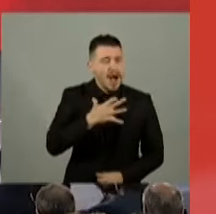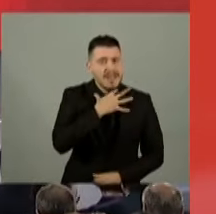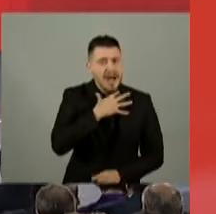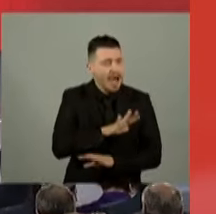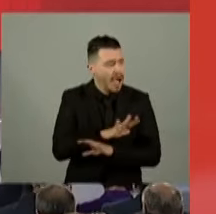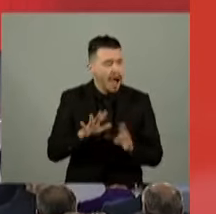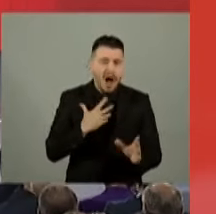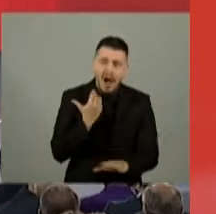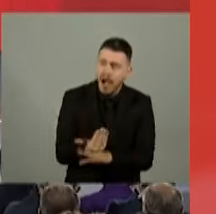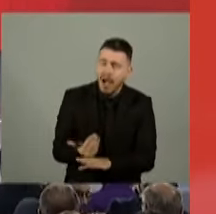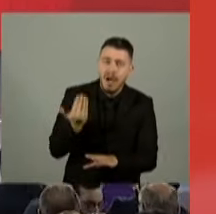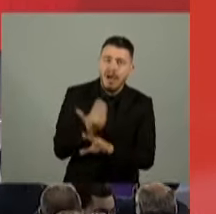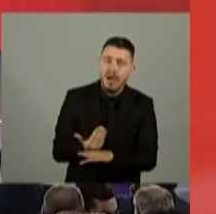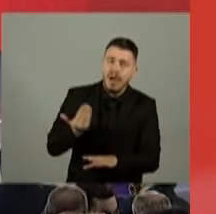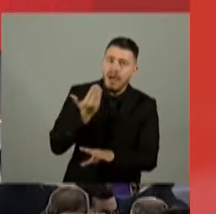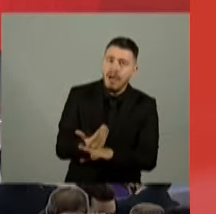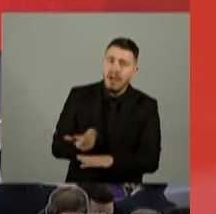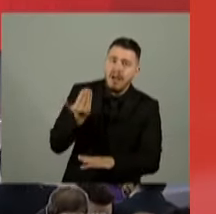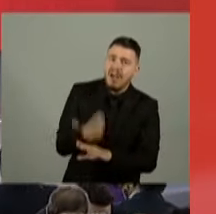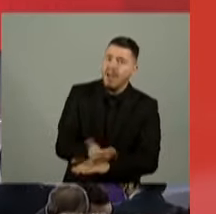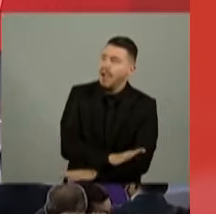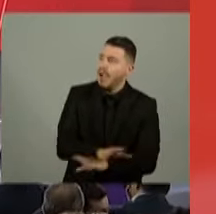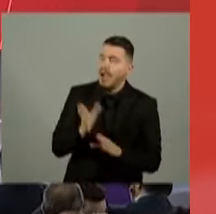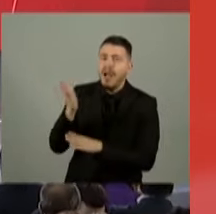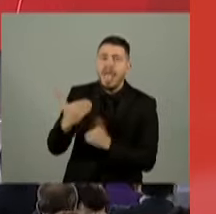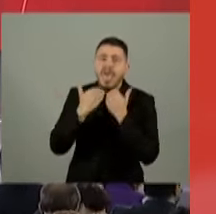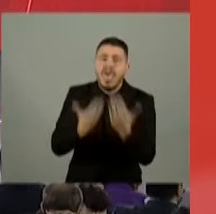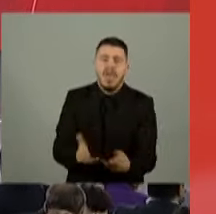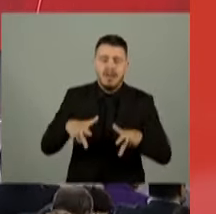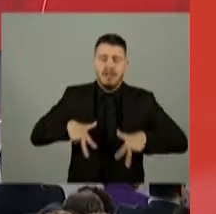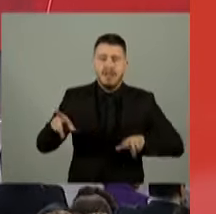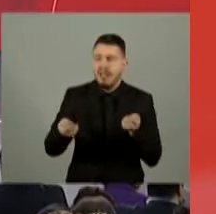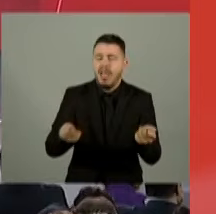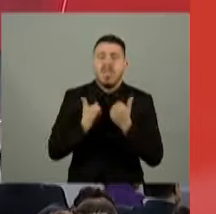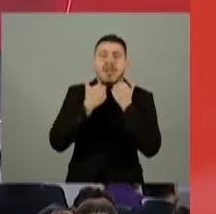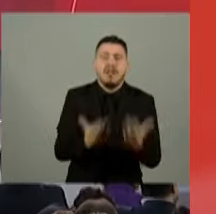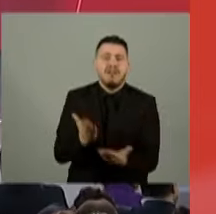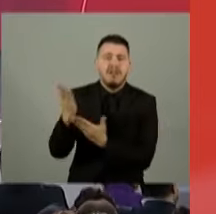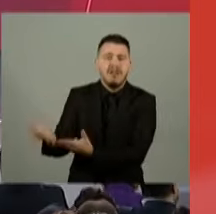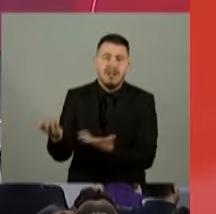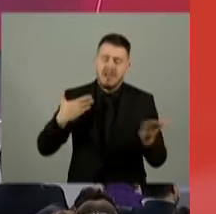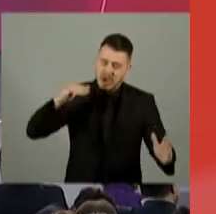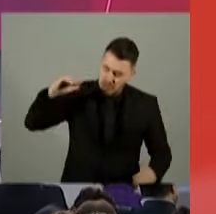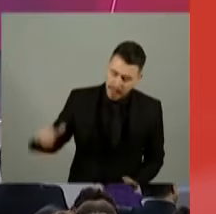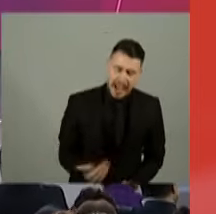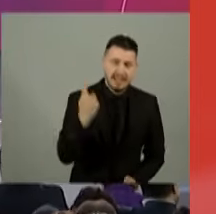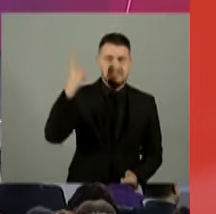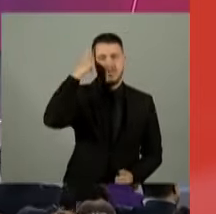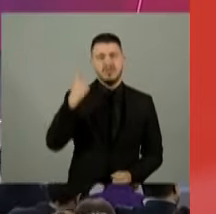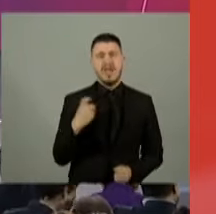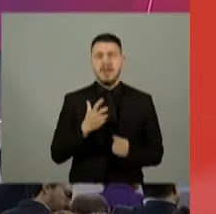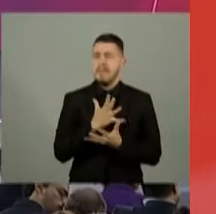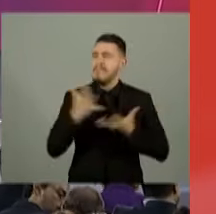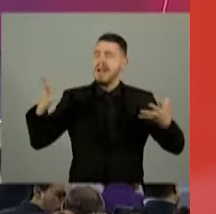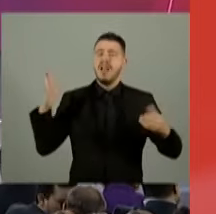μια εμπλοκή επί της διαδικασίας. Θα ανέβουν οι τόνοι μόνο για το πώς θα γίνουν οι εκλογές. Πριν